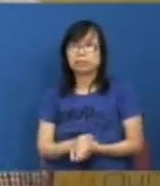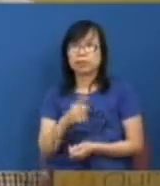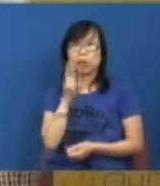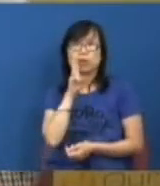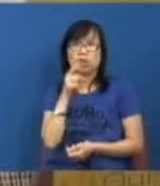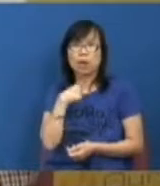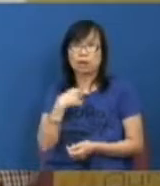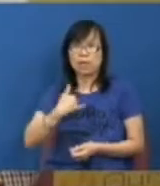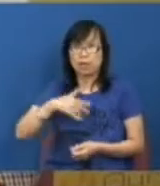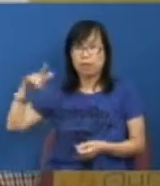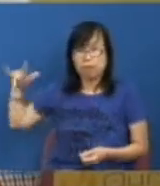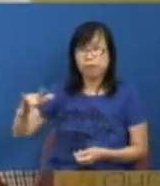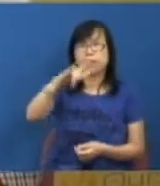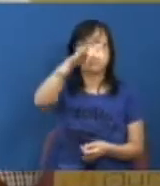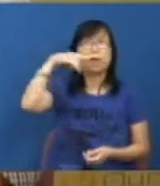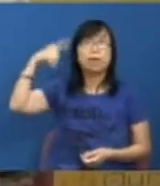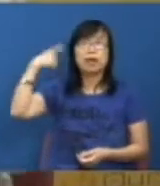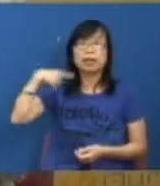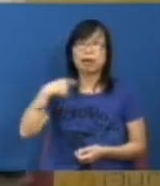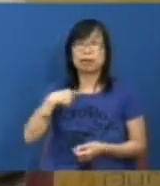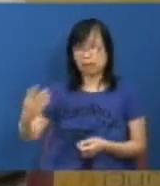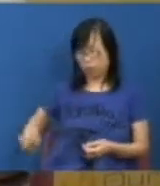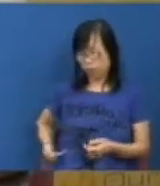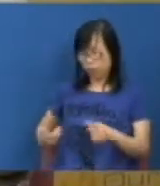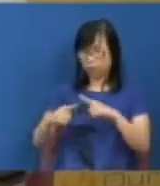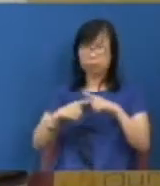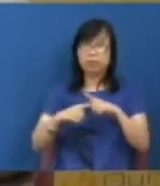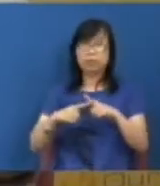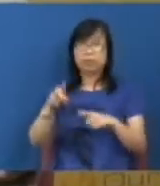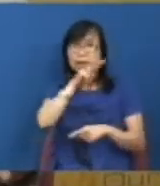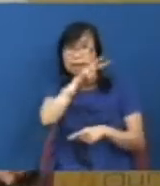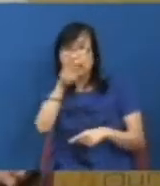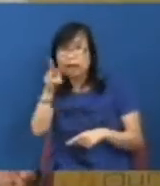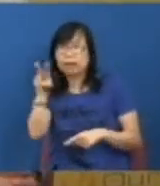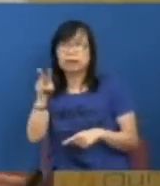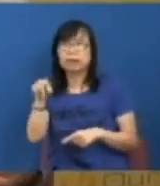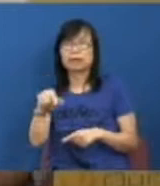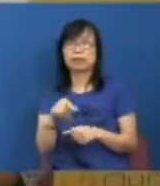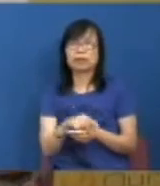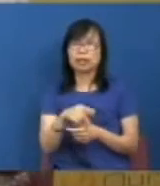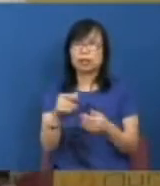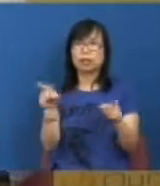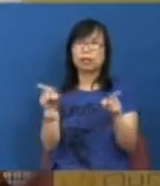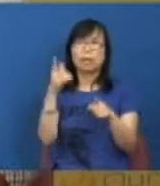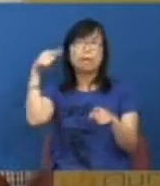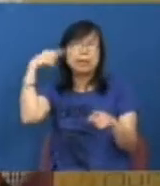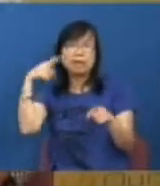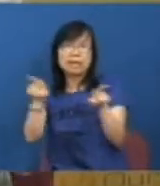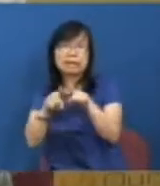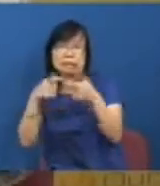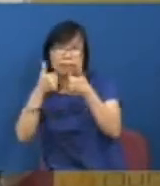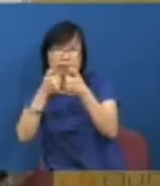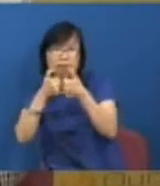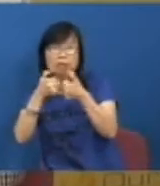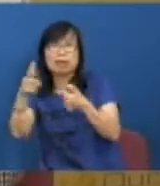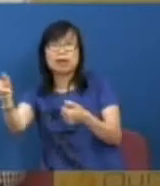美國咁。如果我哋係華人，咁你去美國，你見到你同個美國人去結咗婚，咁你